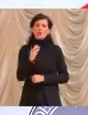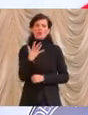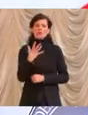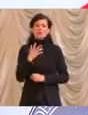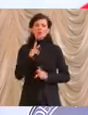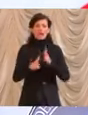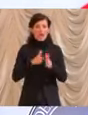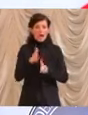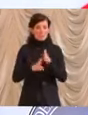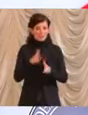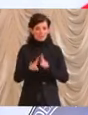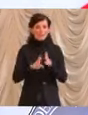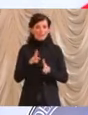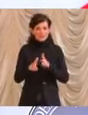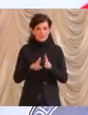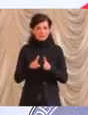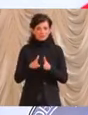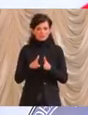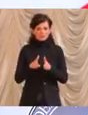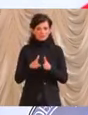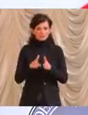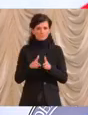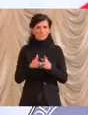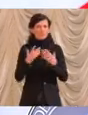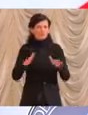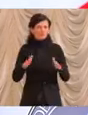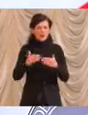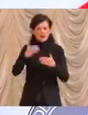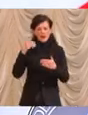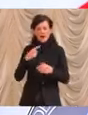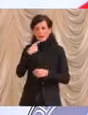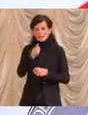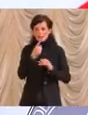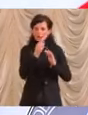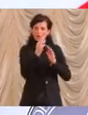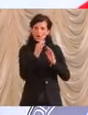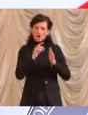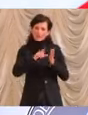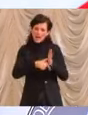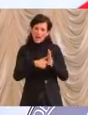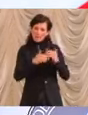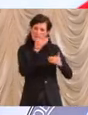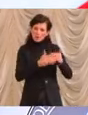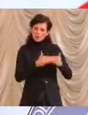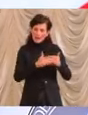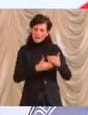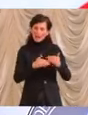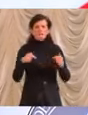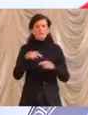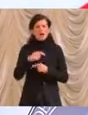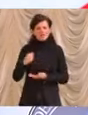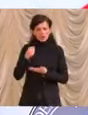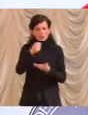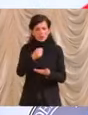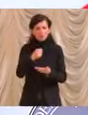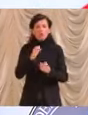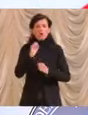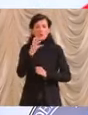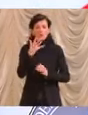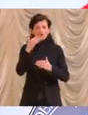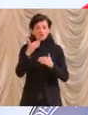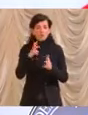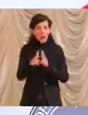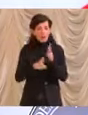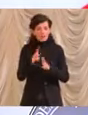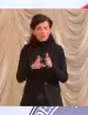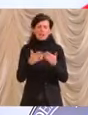aprile, a dispetto dei tempi che sono stati indicati normativamente, se possibile anche prima. Questo vale quindi